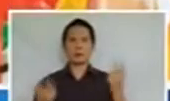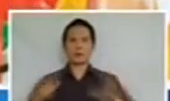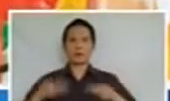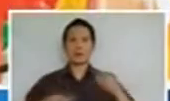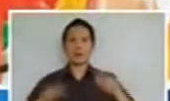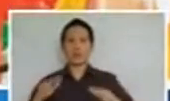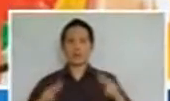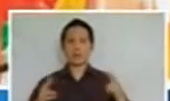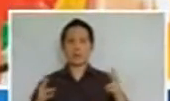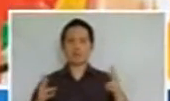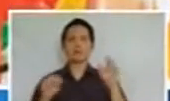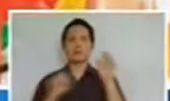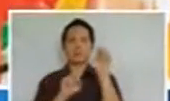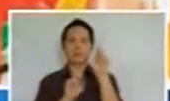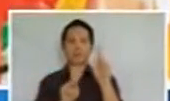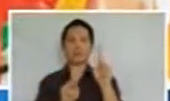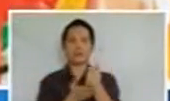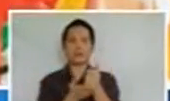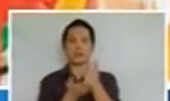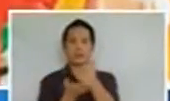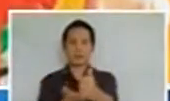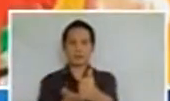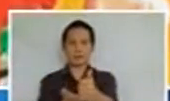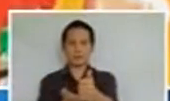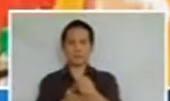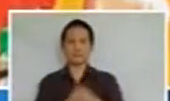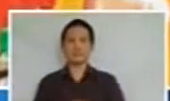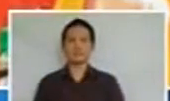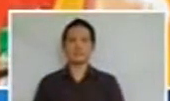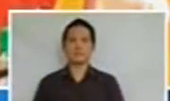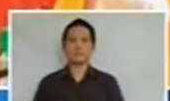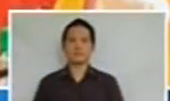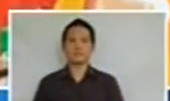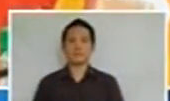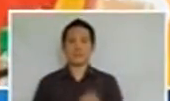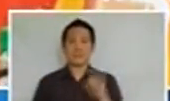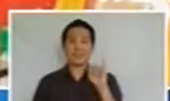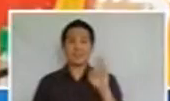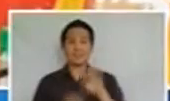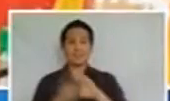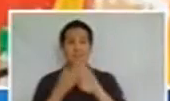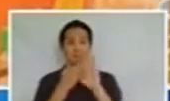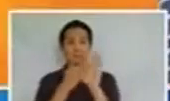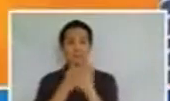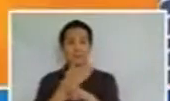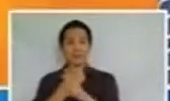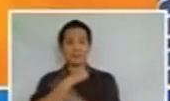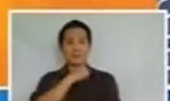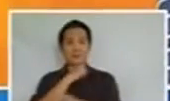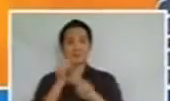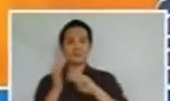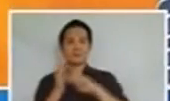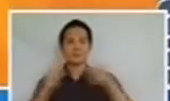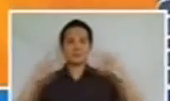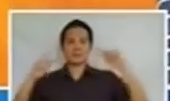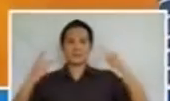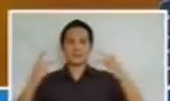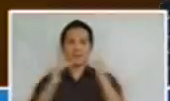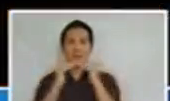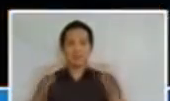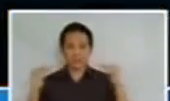sa problema. Total, hindi naman kami nagkulang. Whatever you need, we provide. Kawawa